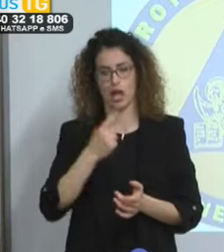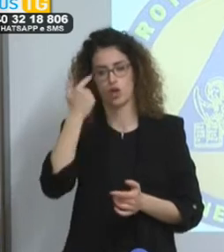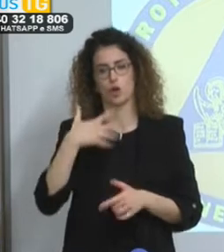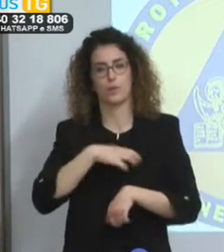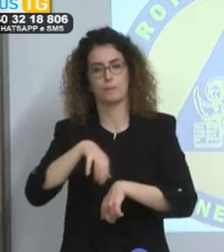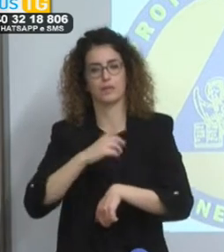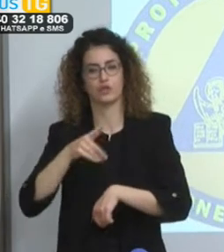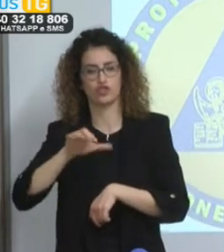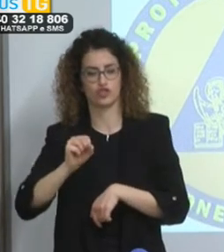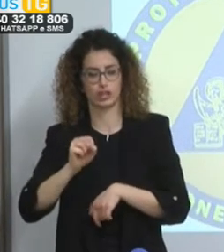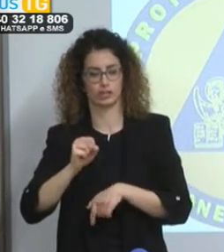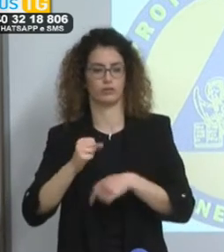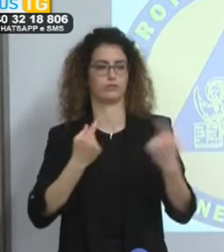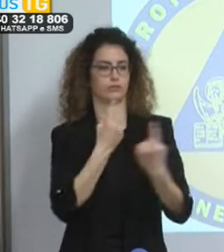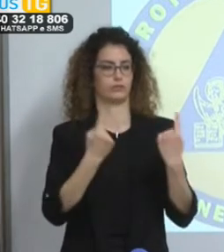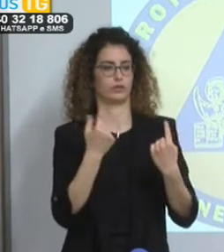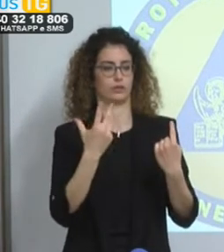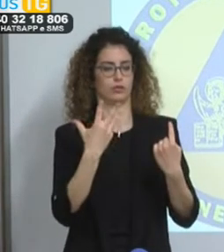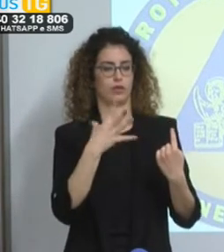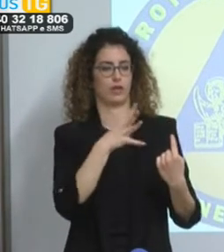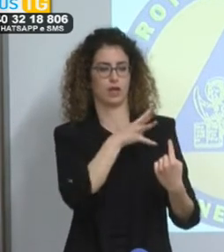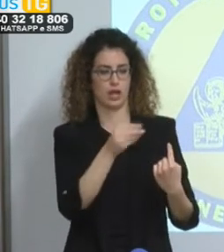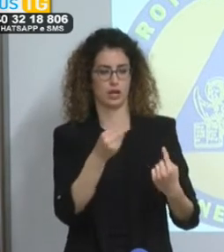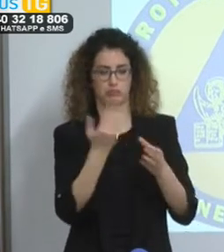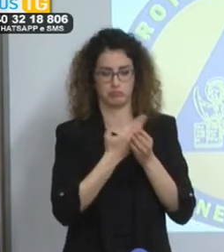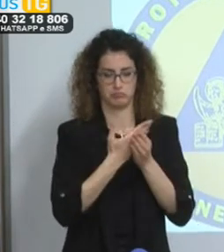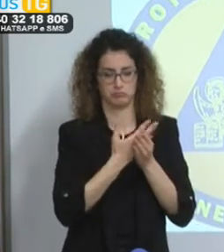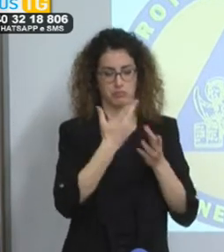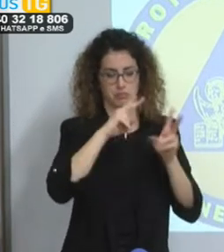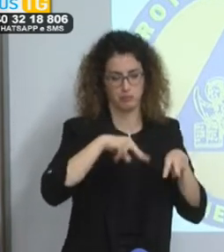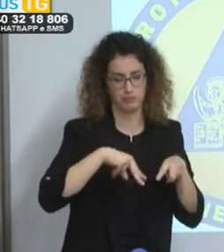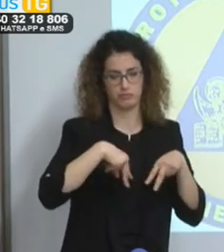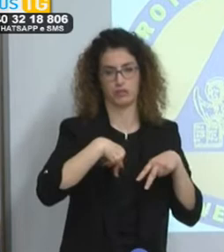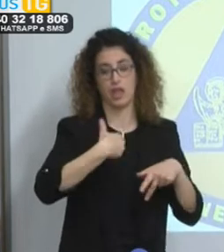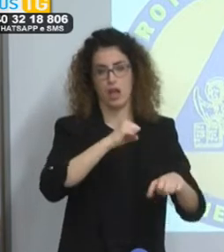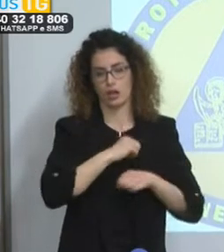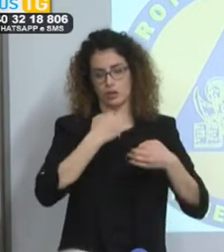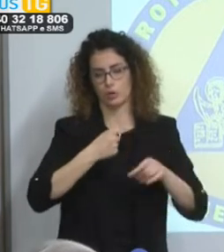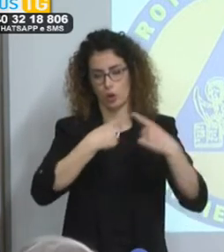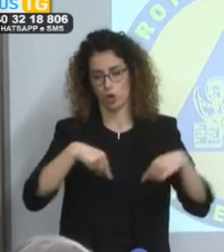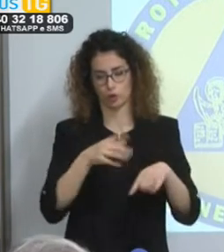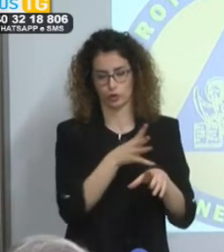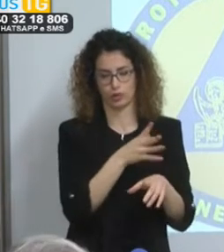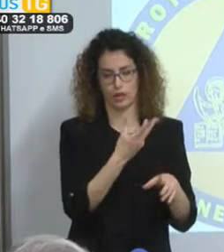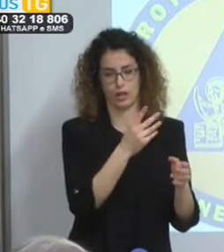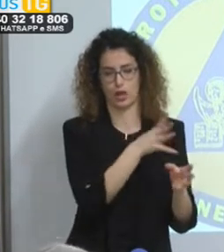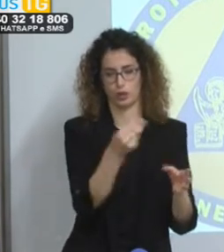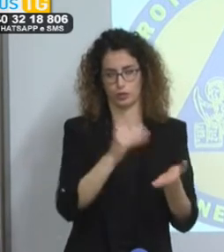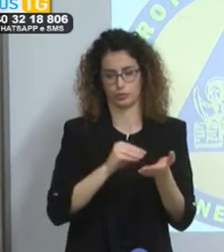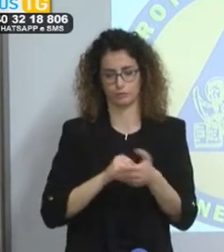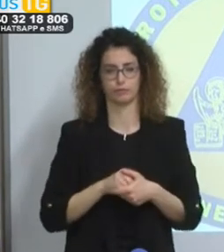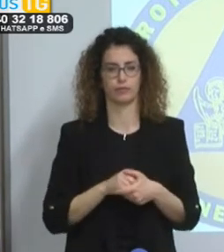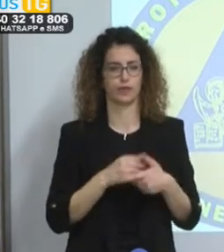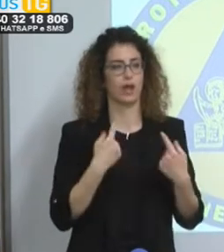il quadro generale, immagino farà una riunione, diciamo, con tutte le parti. Appunto, perché il progetto da